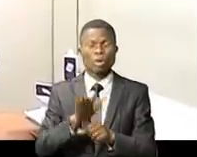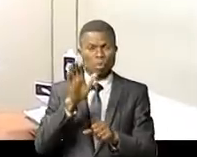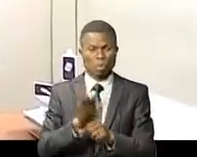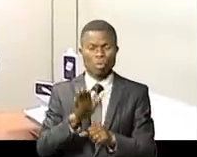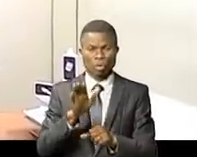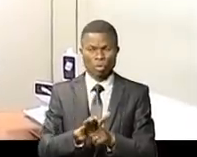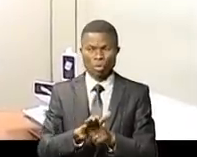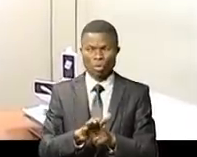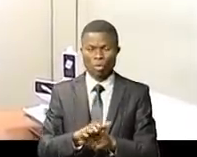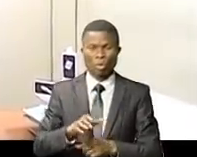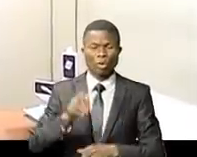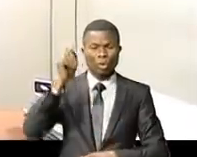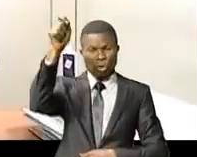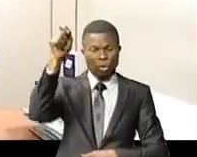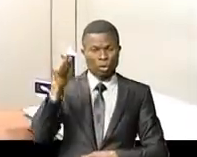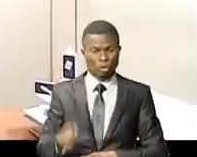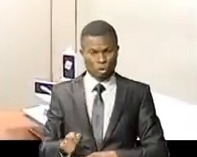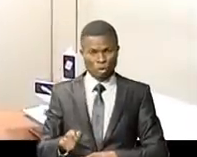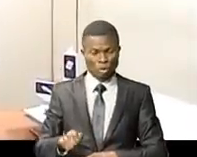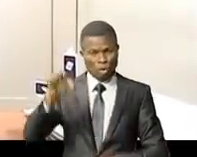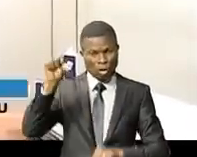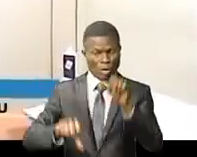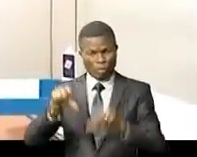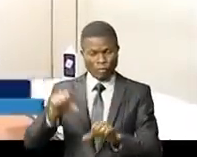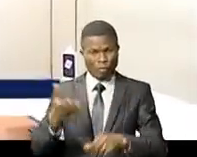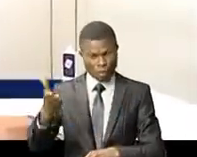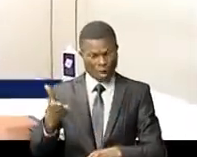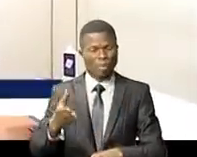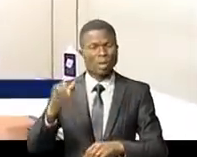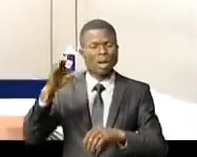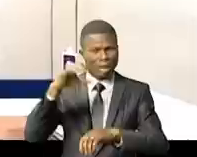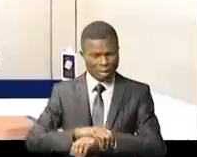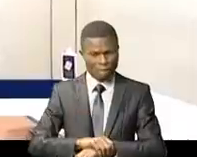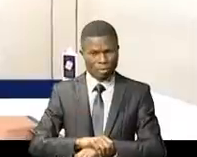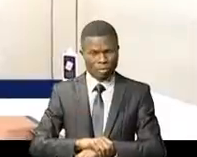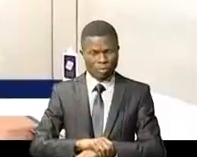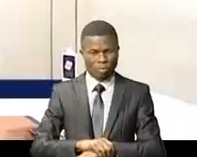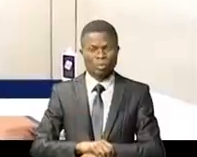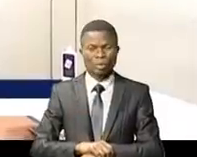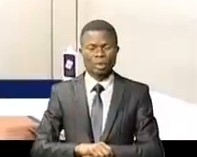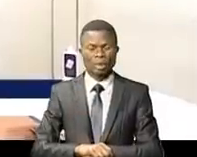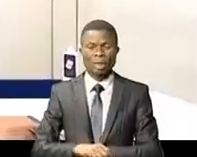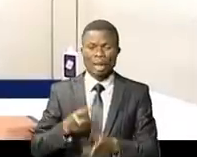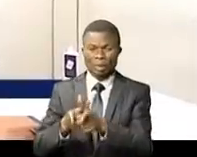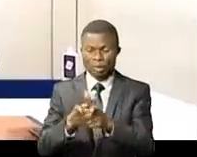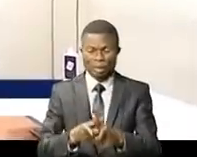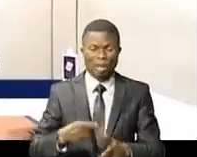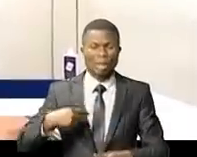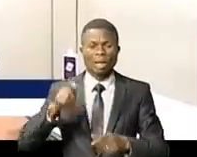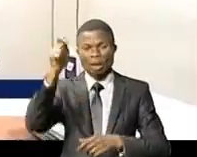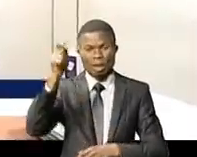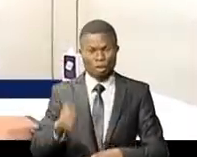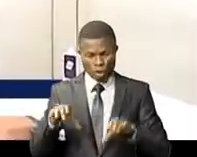plusieurs combattants de ces groupes armés neutralisés, la récupération des armes par